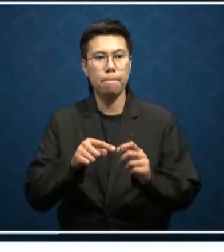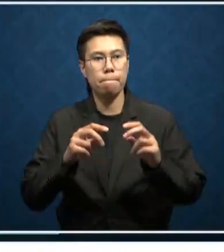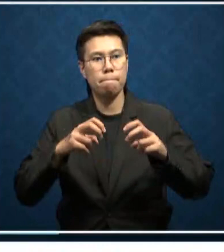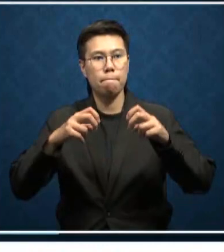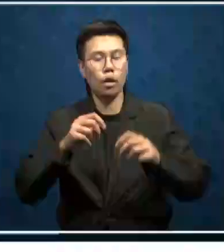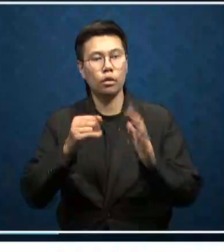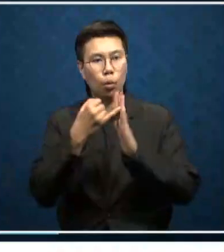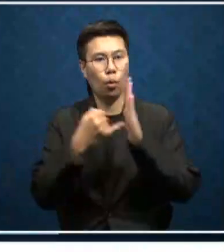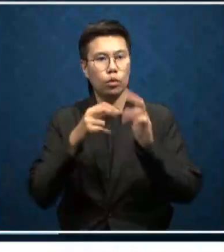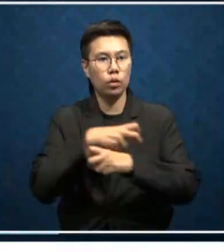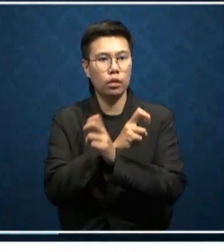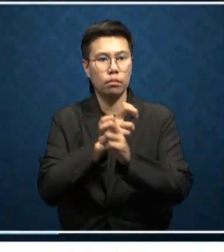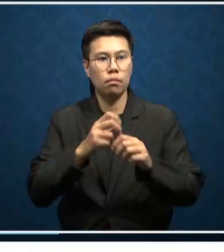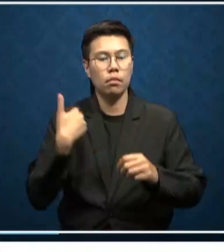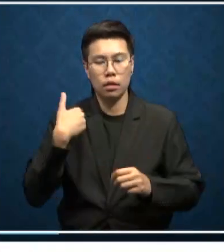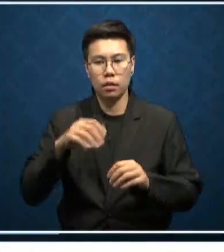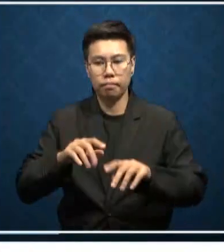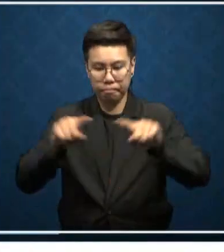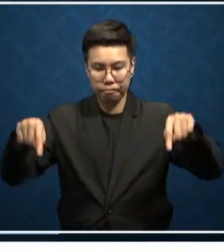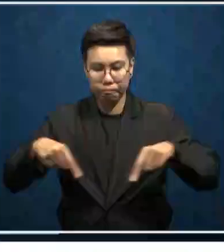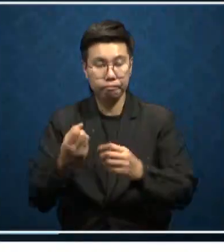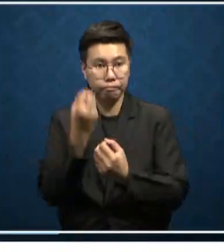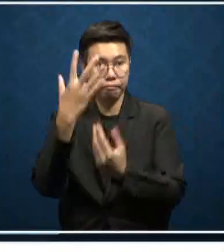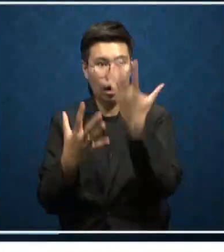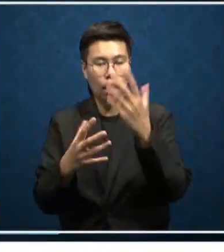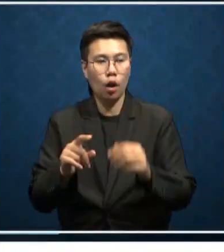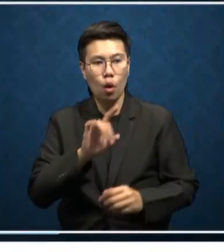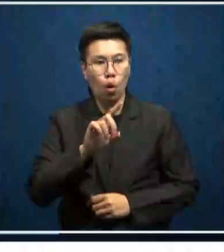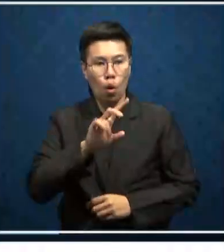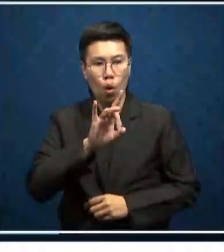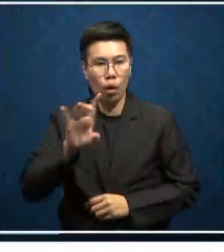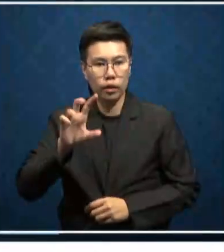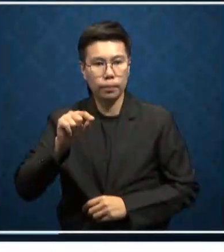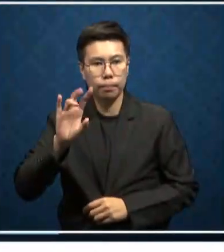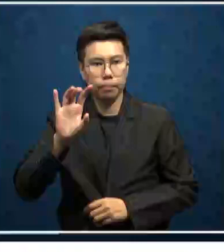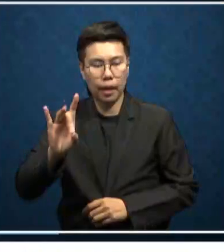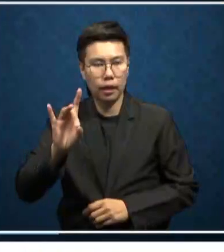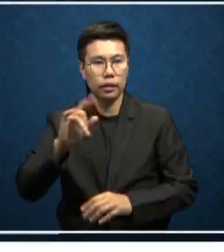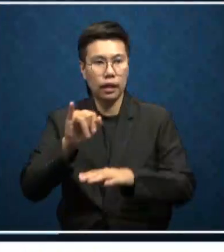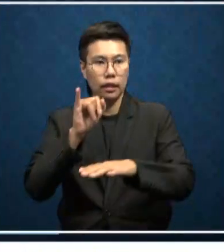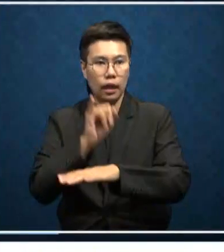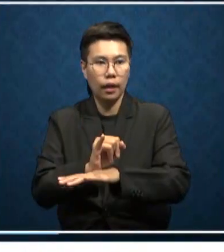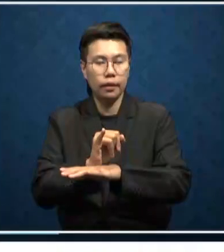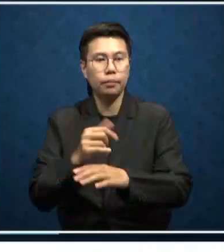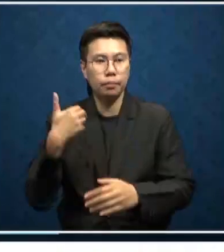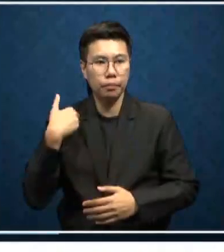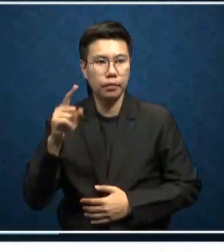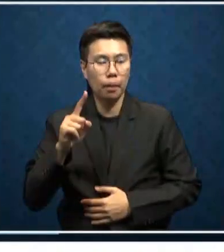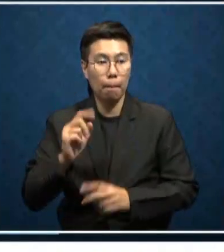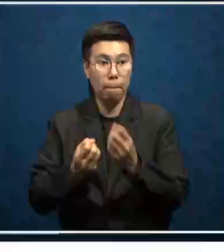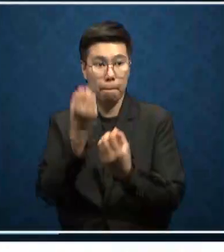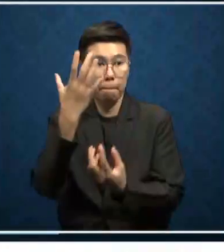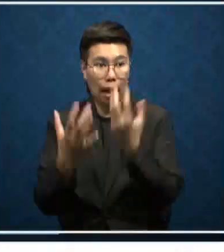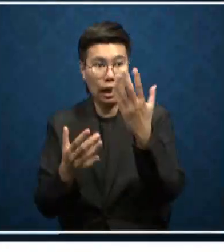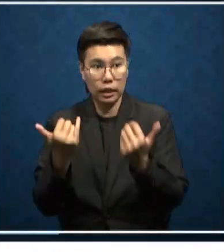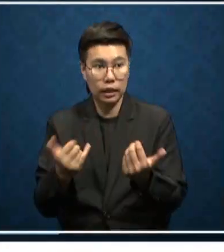นะครับมีพื้นที่ป่าทั้งหมด 128ไร่เศษนะครับที่ที่เราเรียกว่าป่าใหญ่หรือป่าปรีทมนี่เองนะครับเอ่อเดิมที